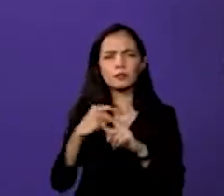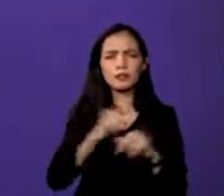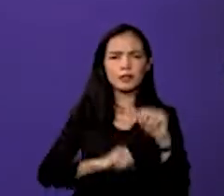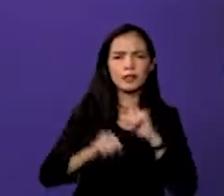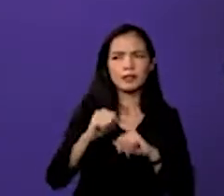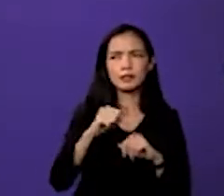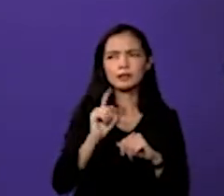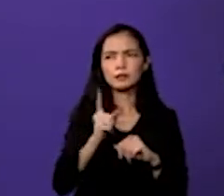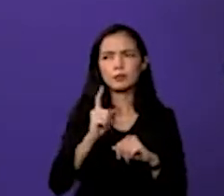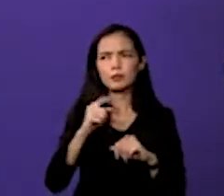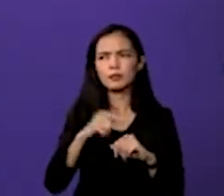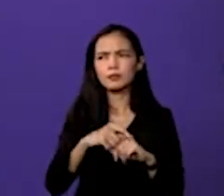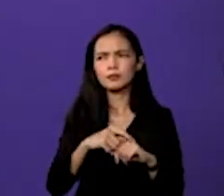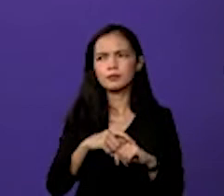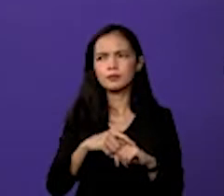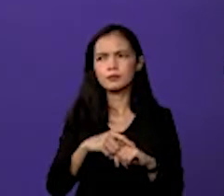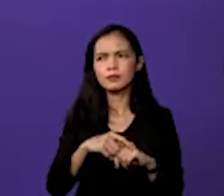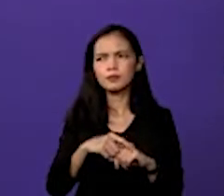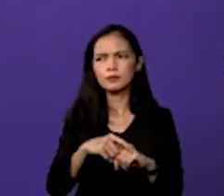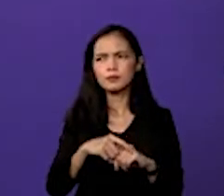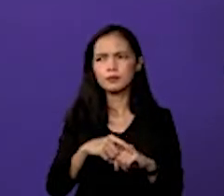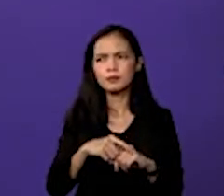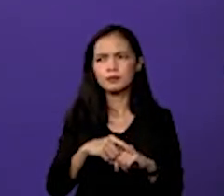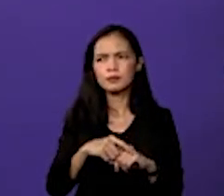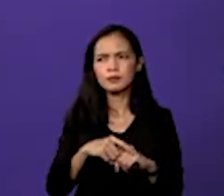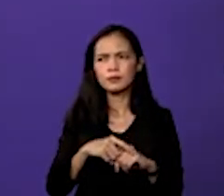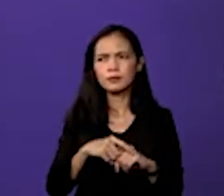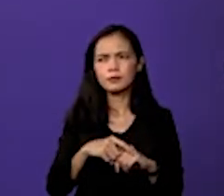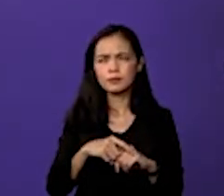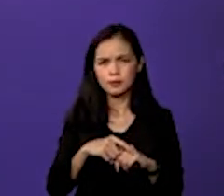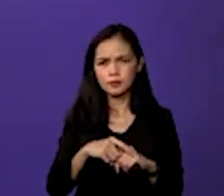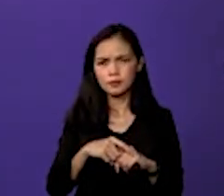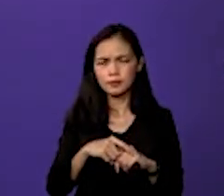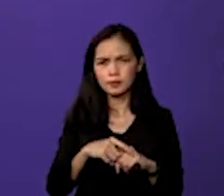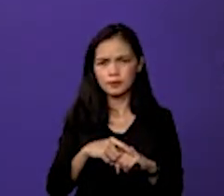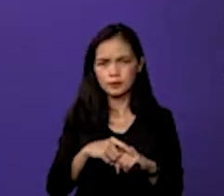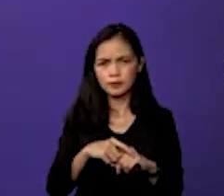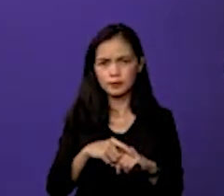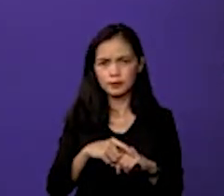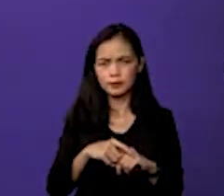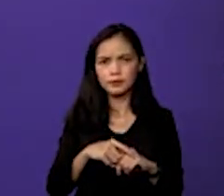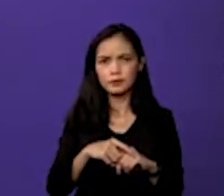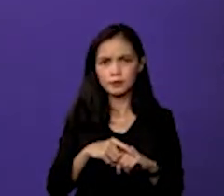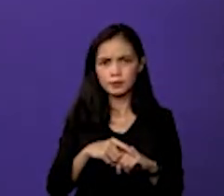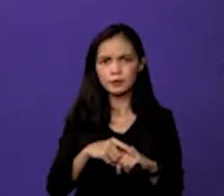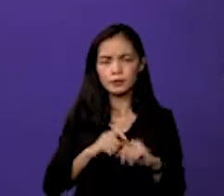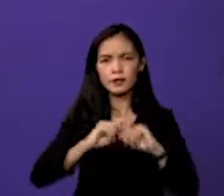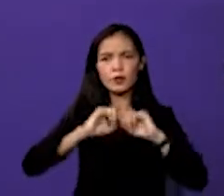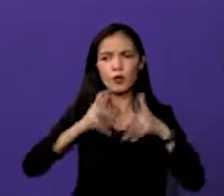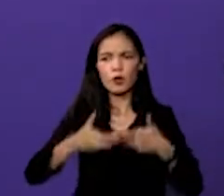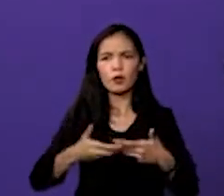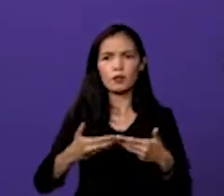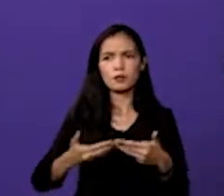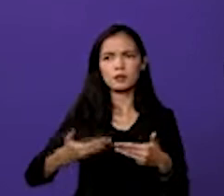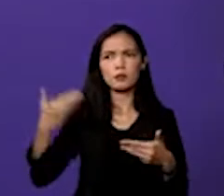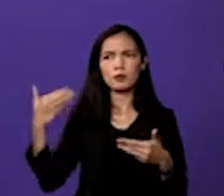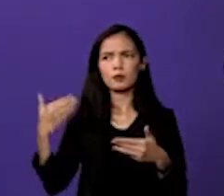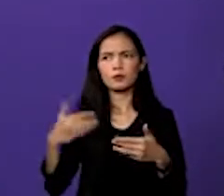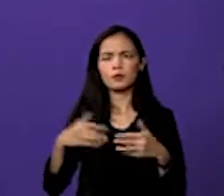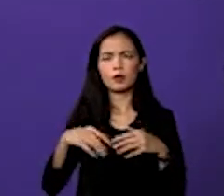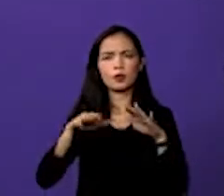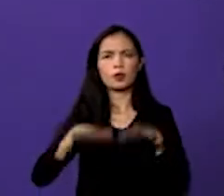karena ee waktu itu pun saya Sebelum masa pandemi ini sebelum saya ke Jakarta kan Saya tinggal di